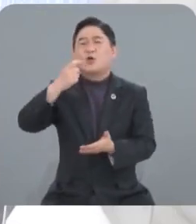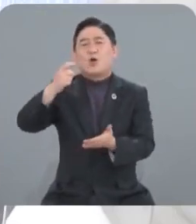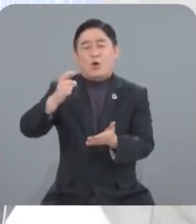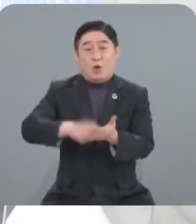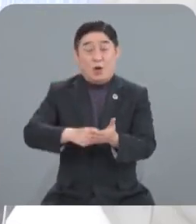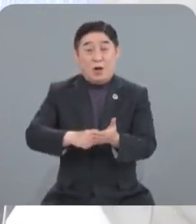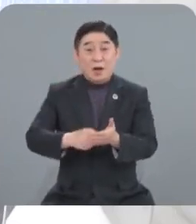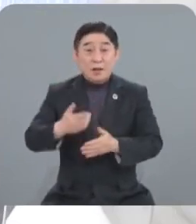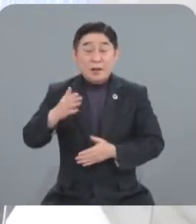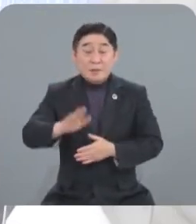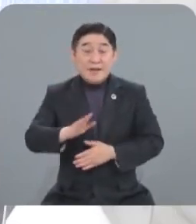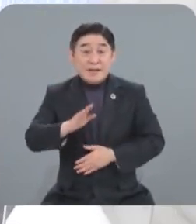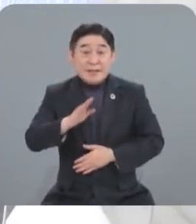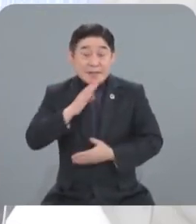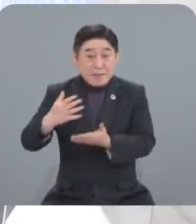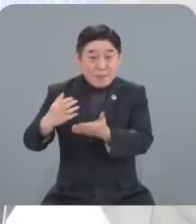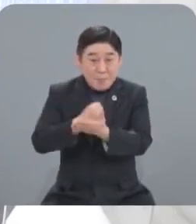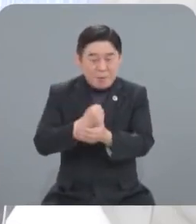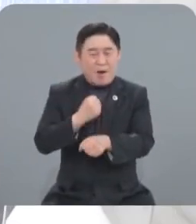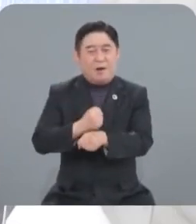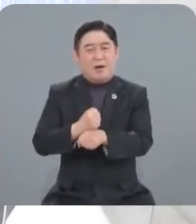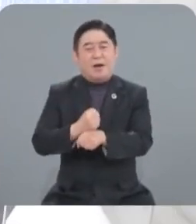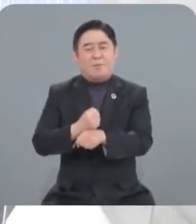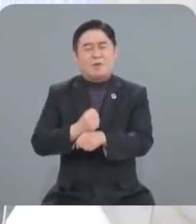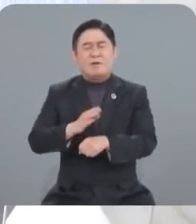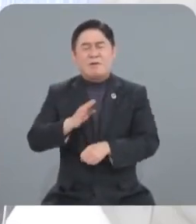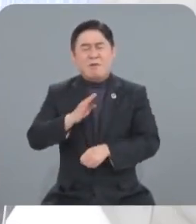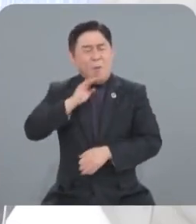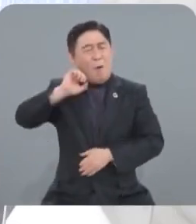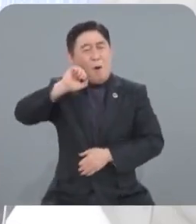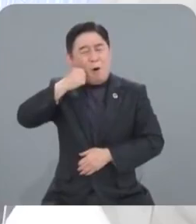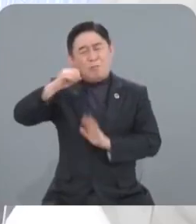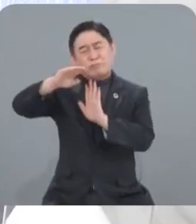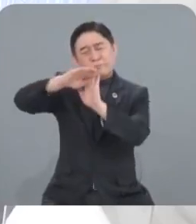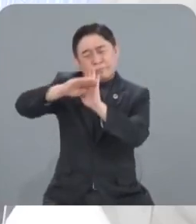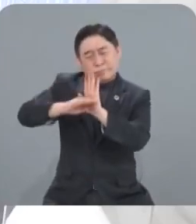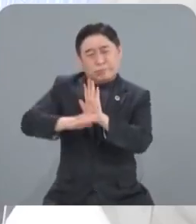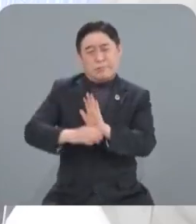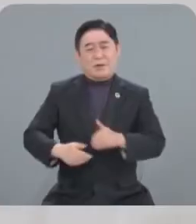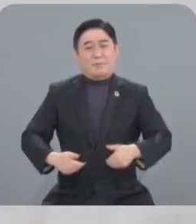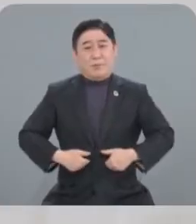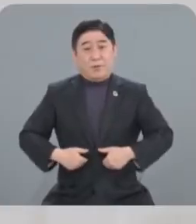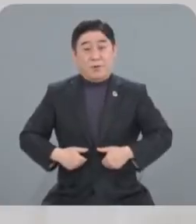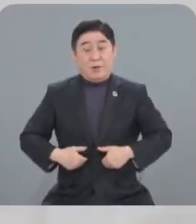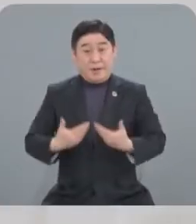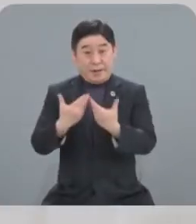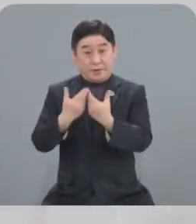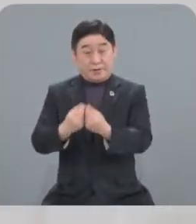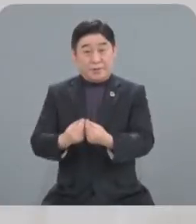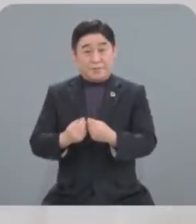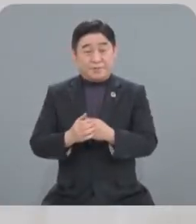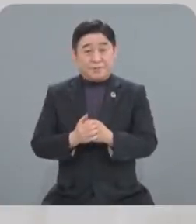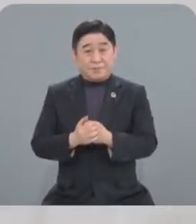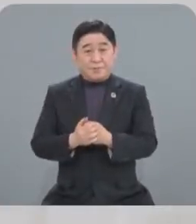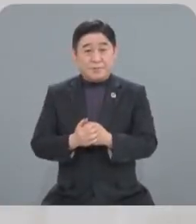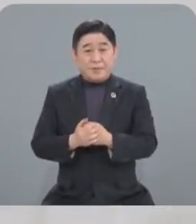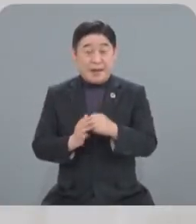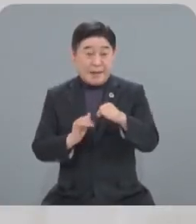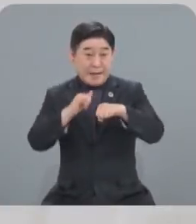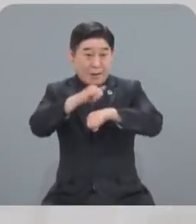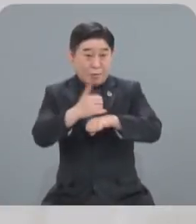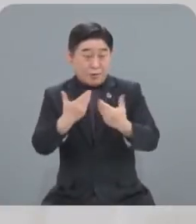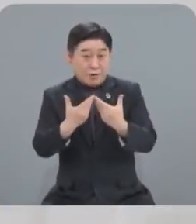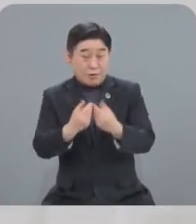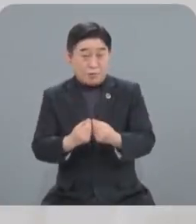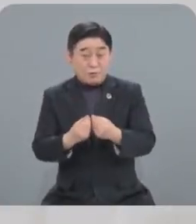그러나 실제로 확보하는 데는 매우 어려운 과정을 거쳐야 합니다 예를 들어 인공 위성의